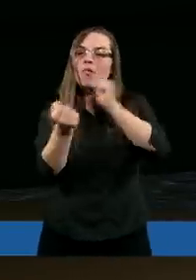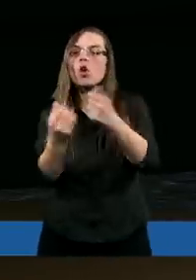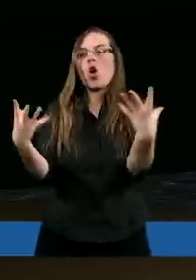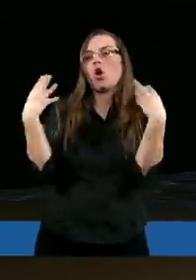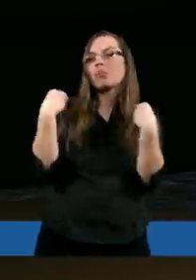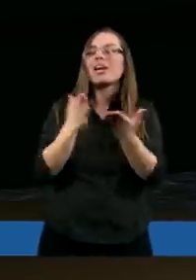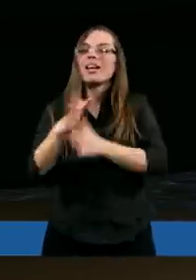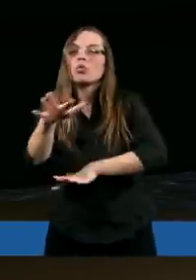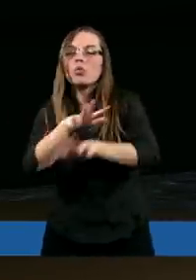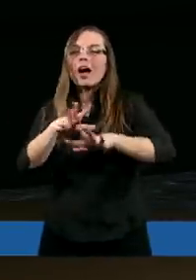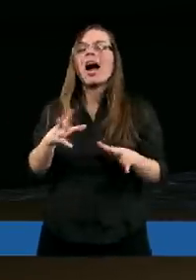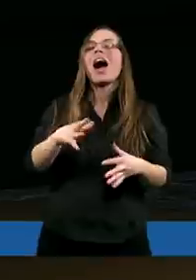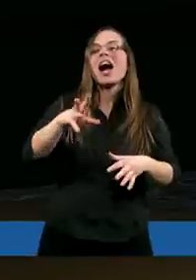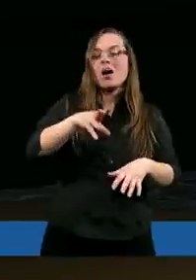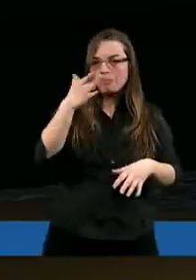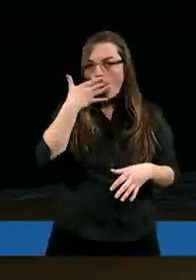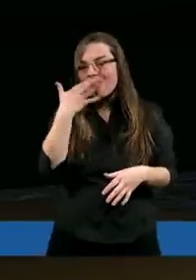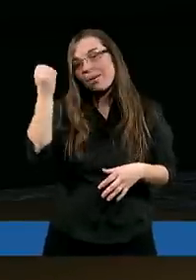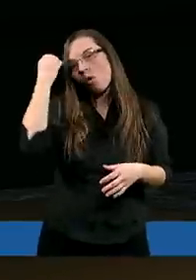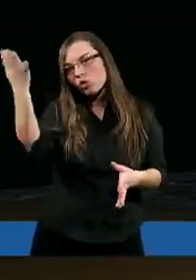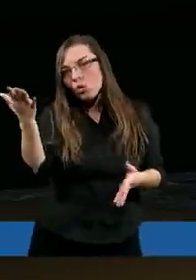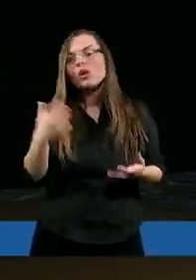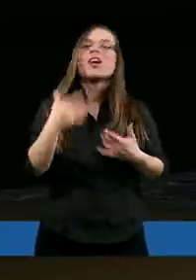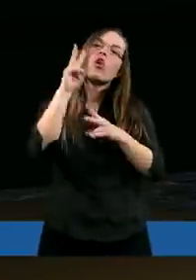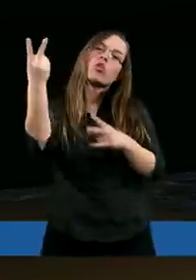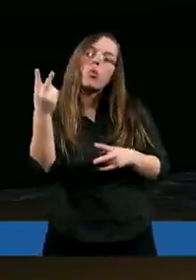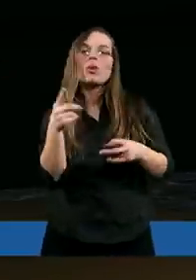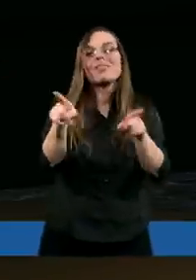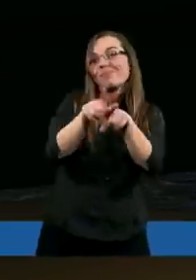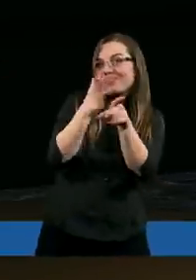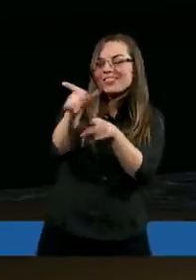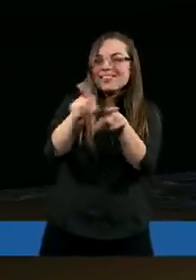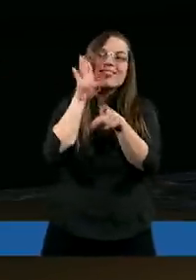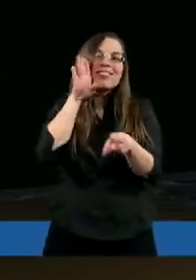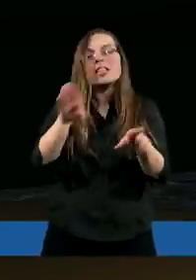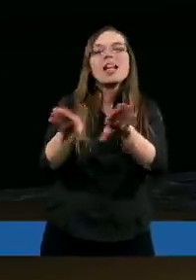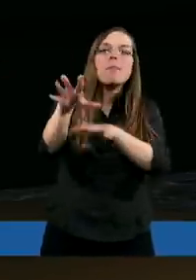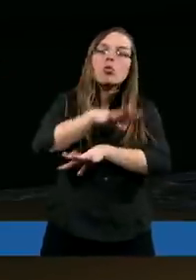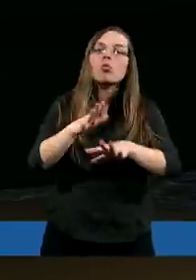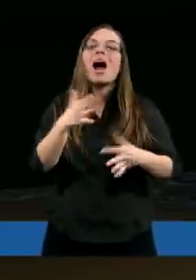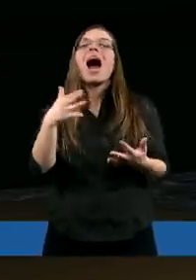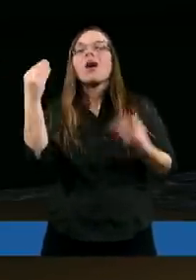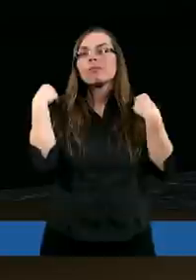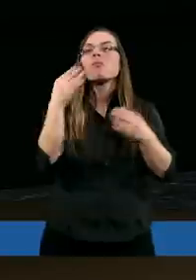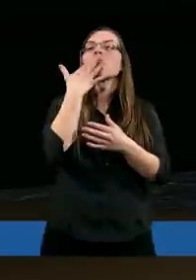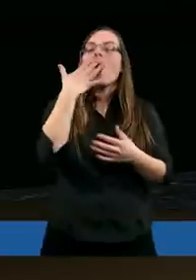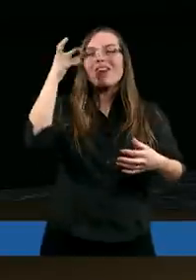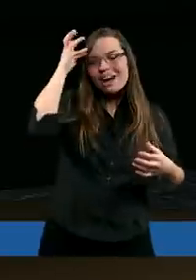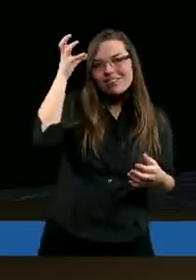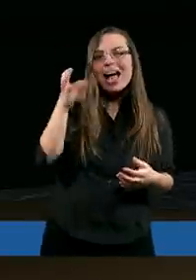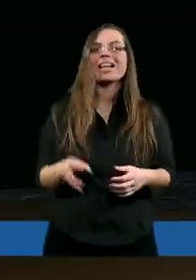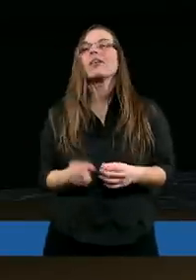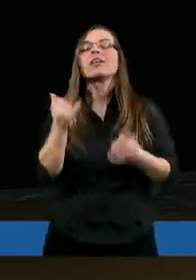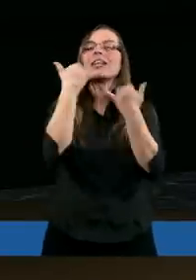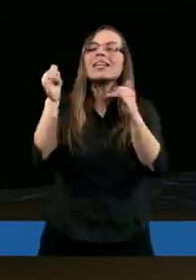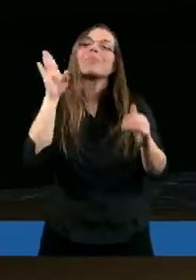otrzymuje przez ducha mowę mądrości, drugi przez tego samego ducha mowę wiedzy, inny wiarę